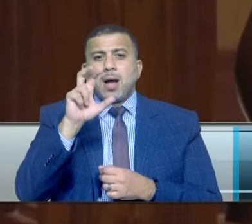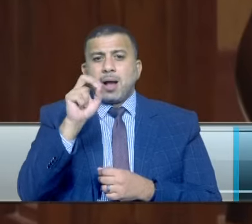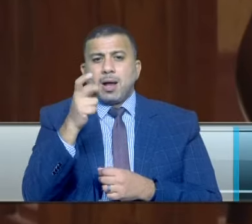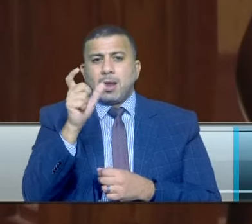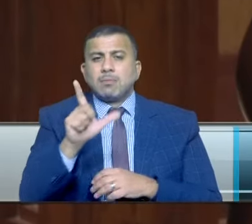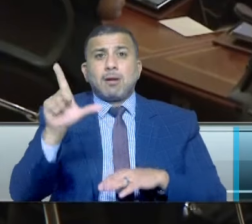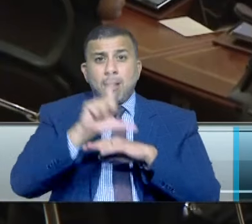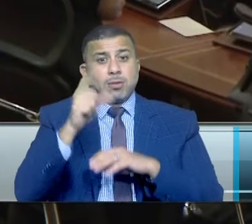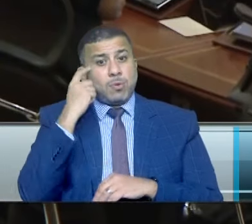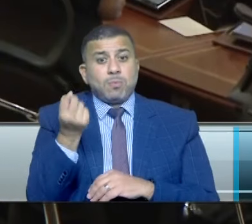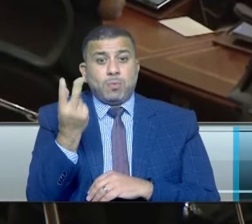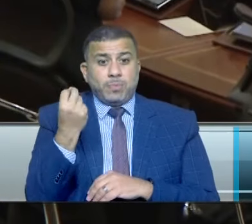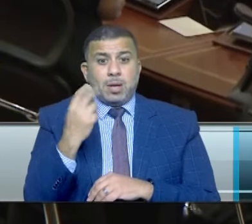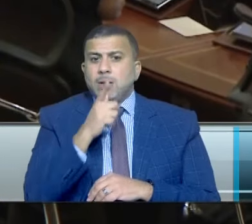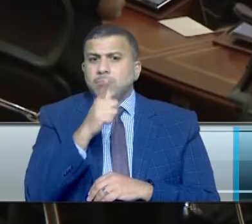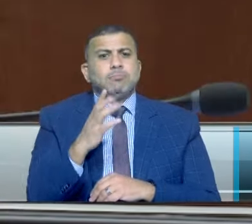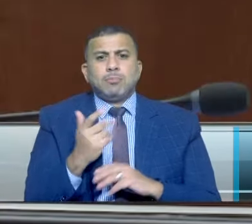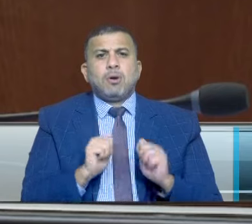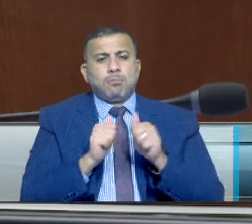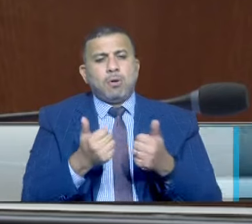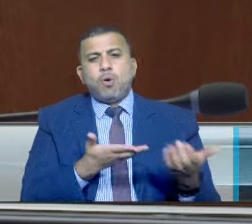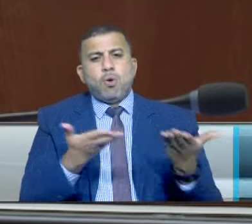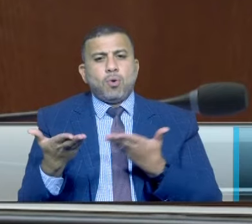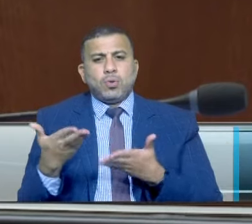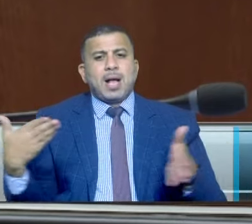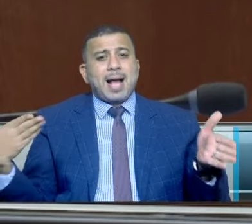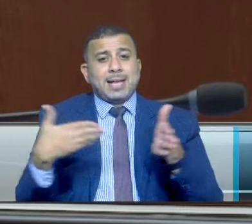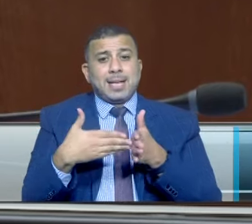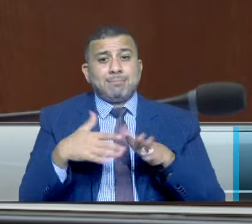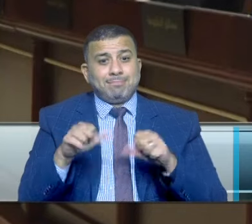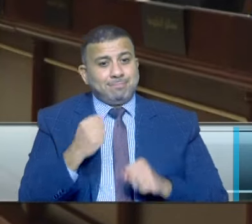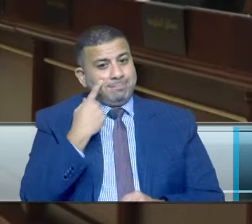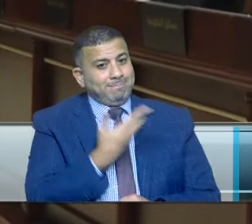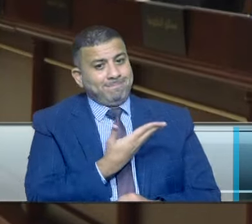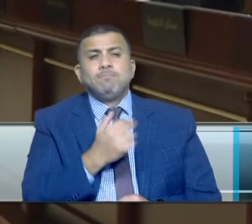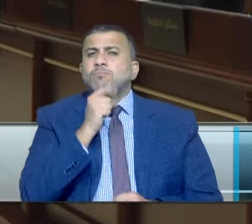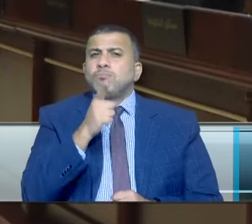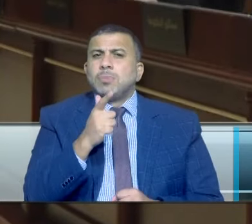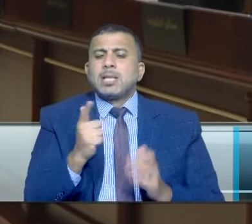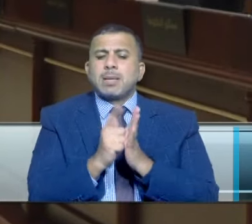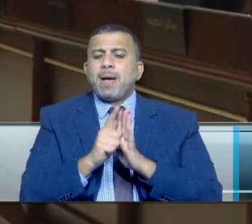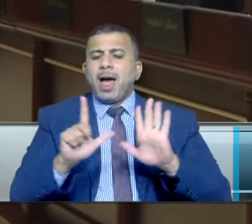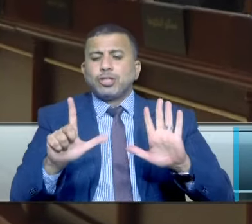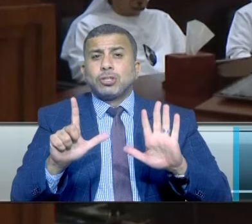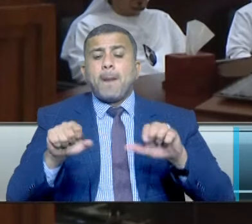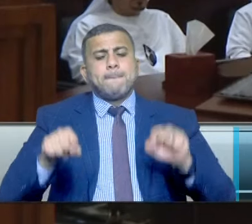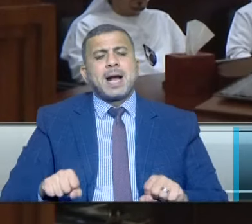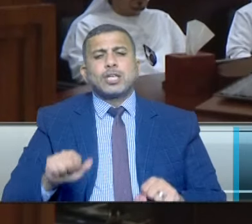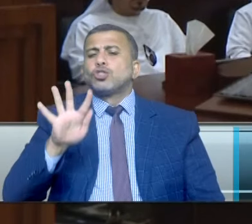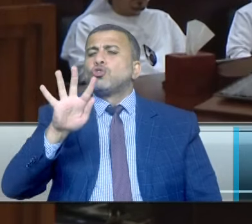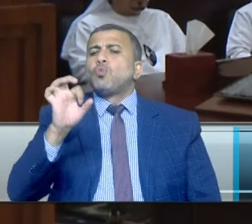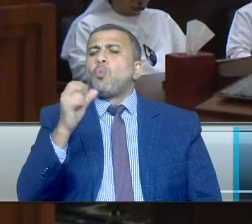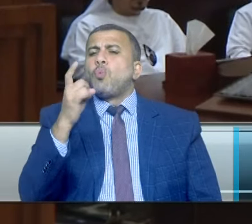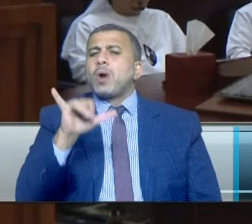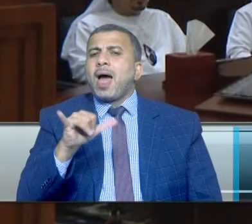القادة والمبتكرين خلال حضورها الجلسة الختامية لدور الانعقاد 17 لمجلس شورى